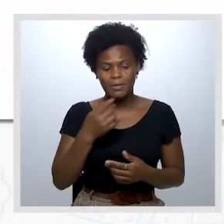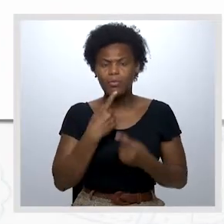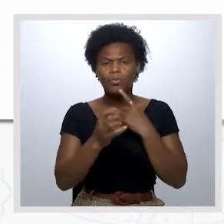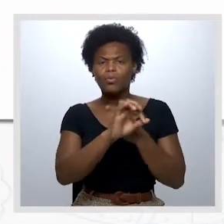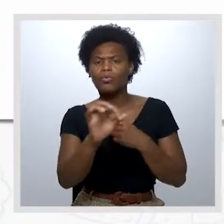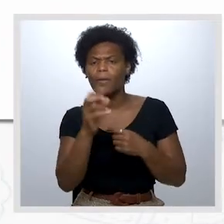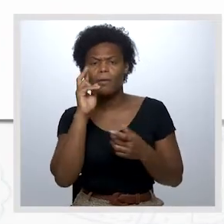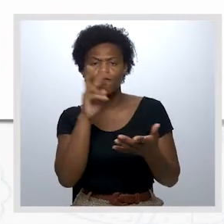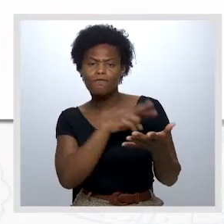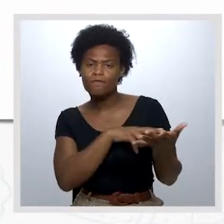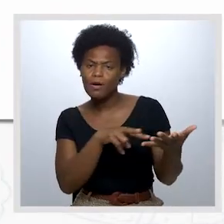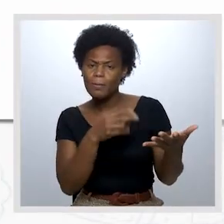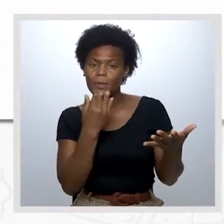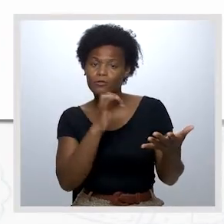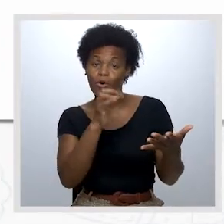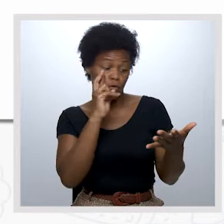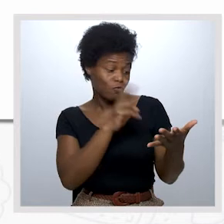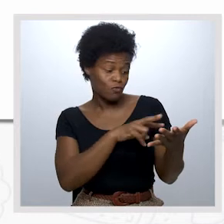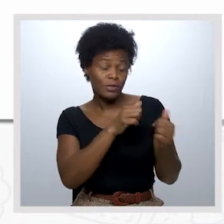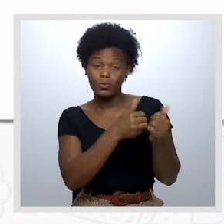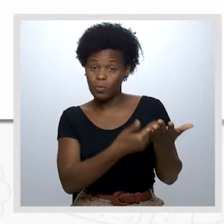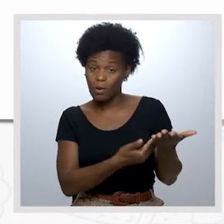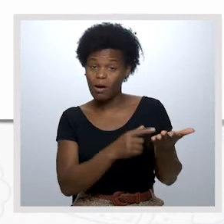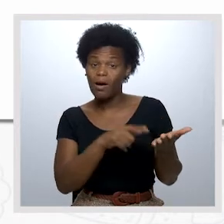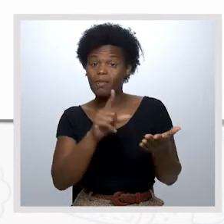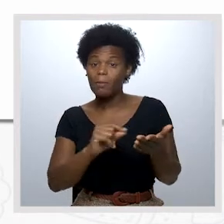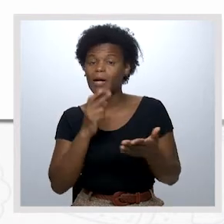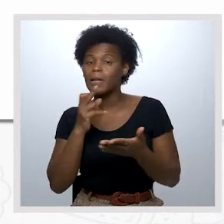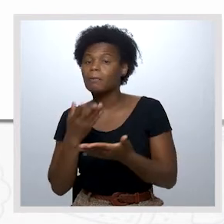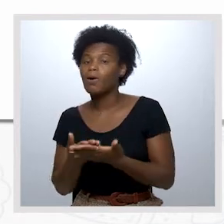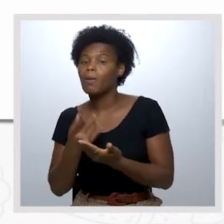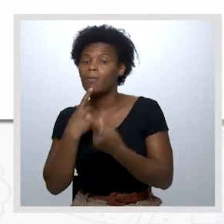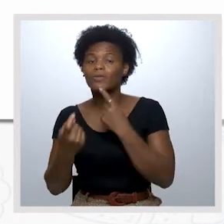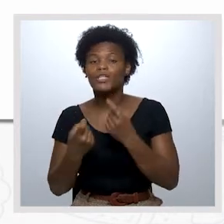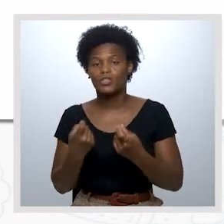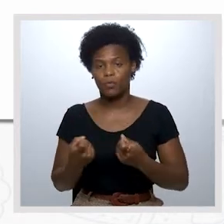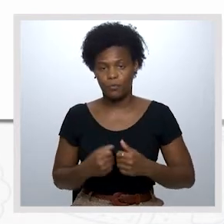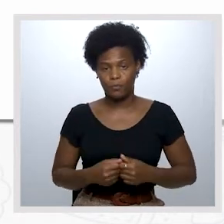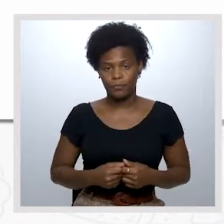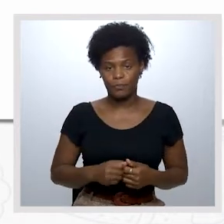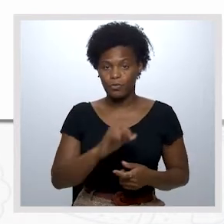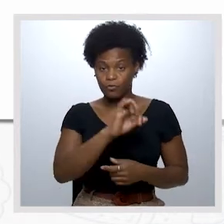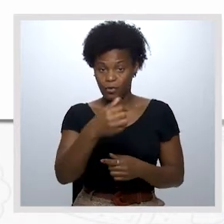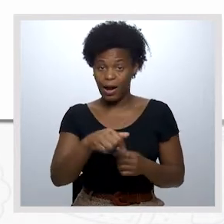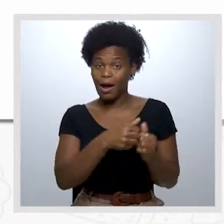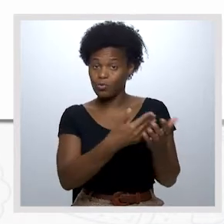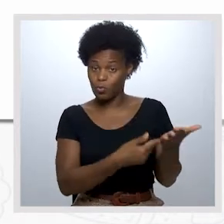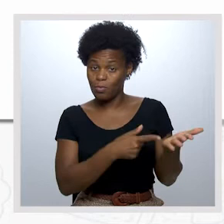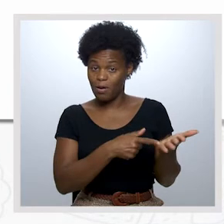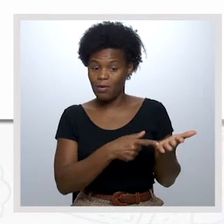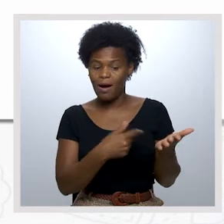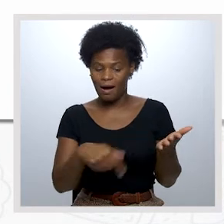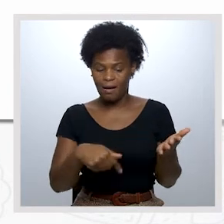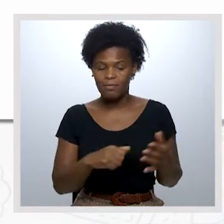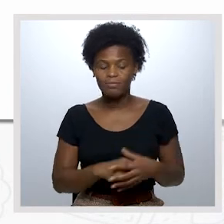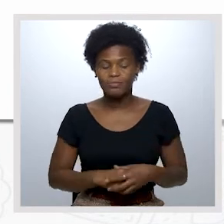demande d'observer les documents et de répondre aux questions. Vous avez votre document ici.